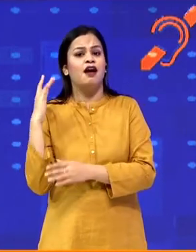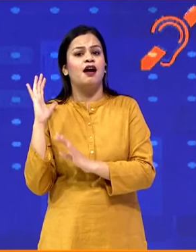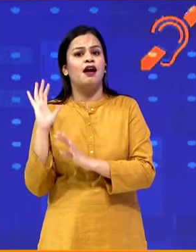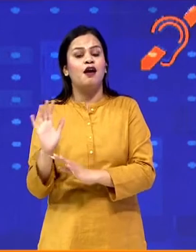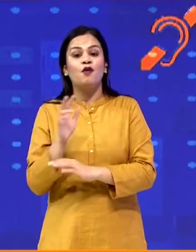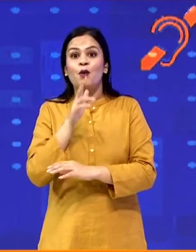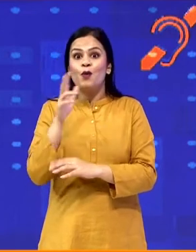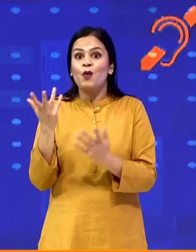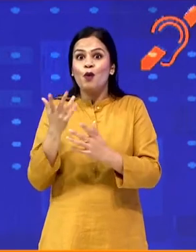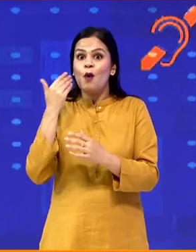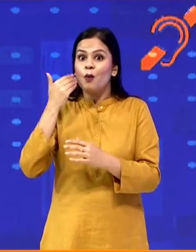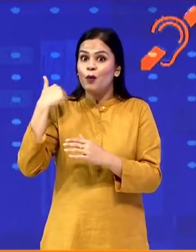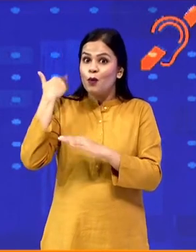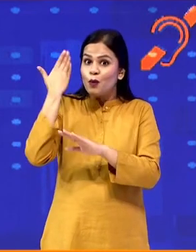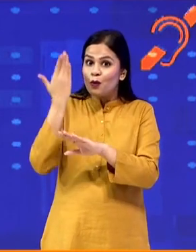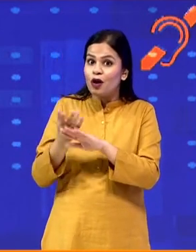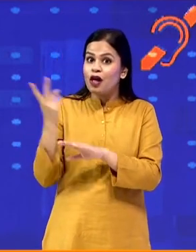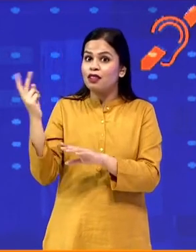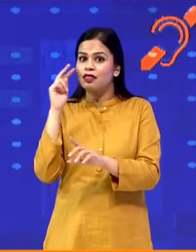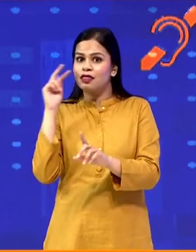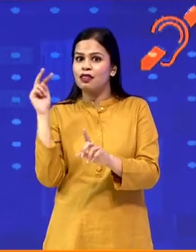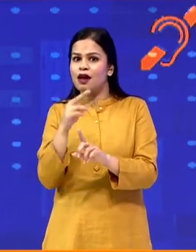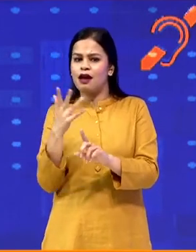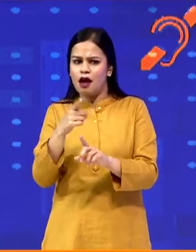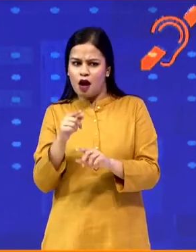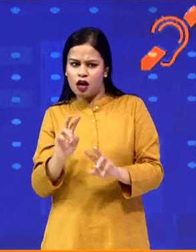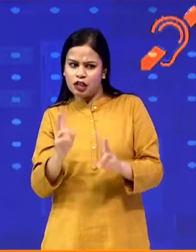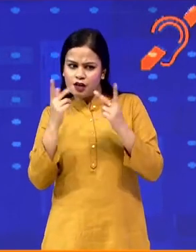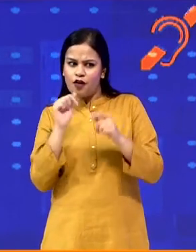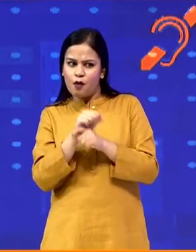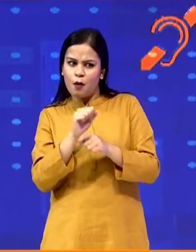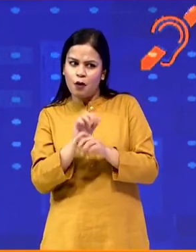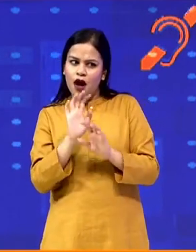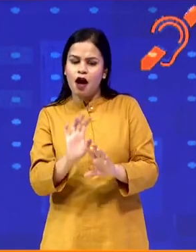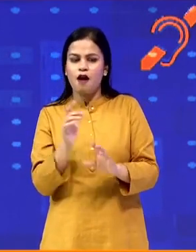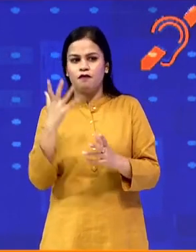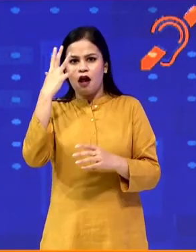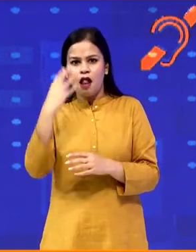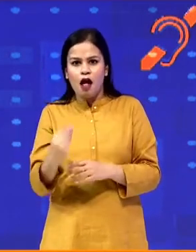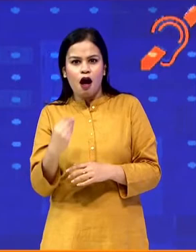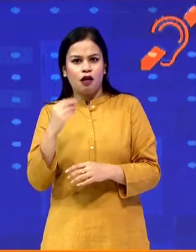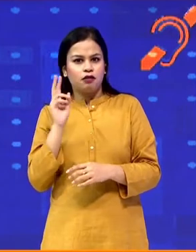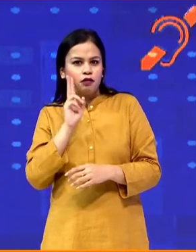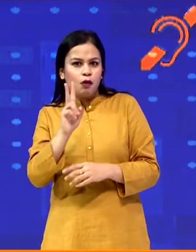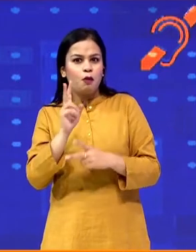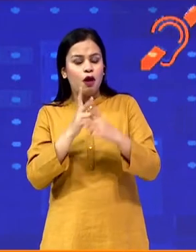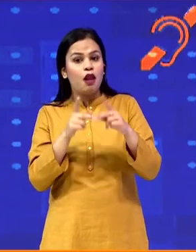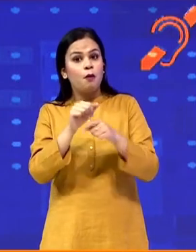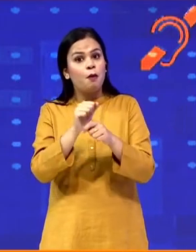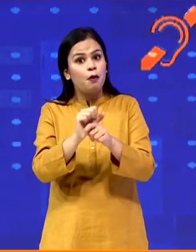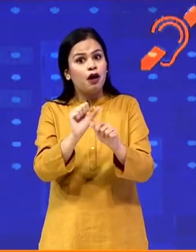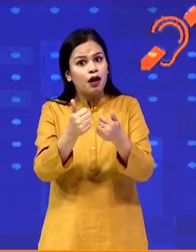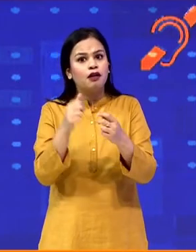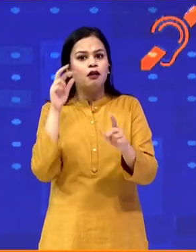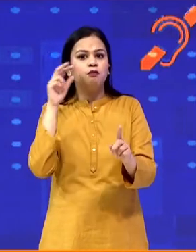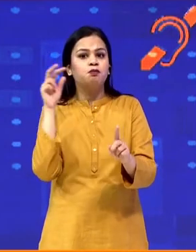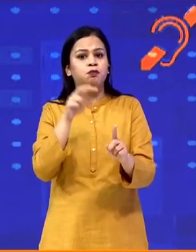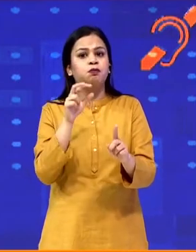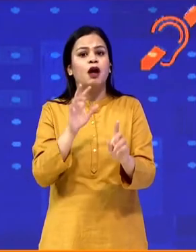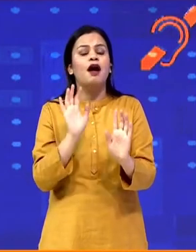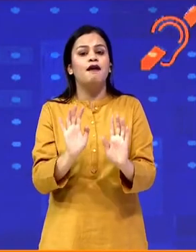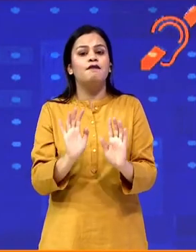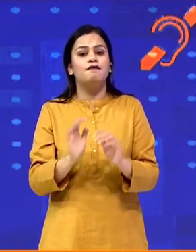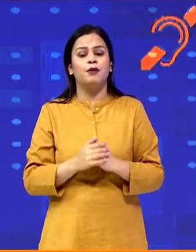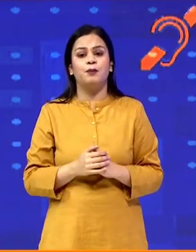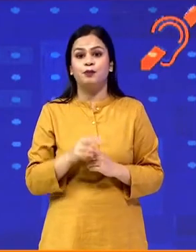है की तब के जमाने से वो देखते थी की इसमें बड़ा वाला कम है दो-दो बजे तक तो और वो आई जाति थी